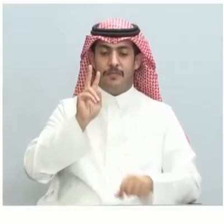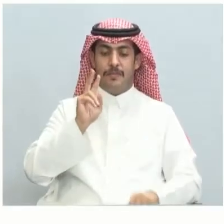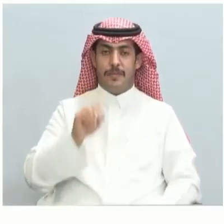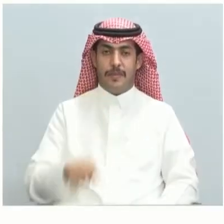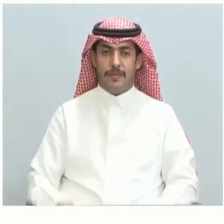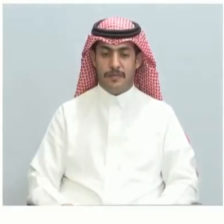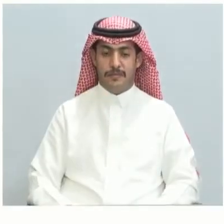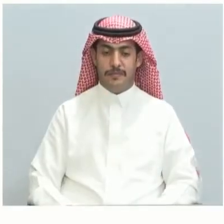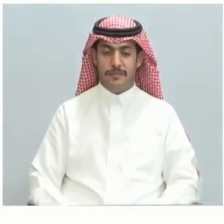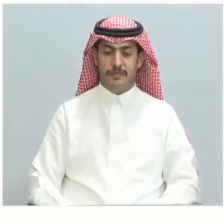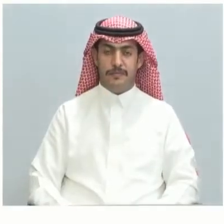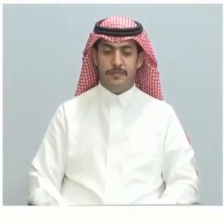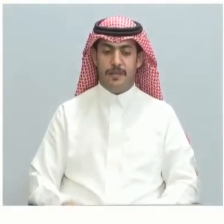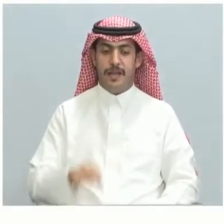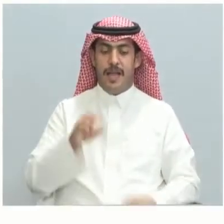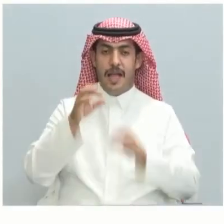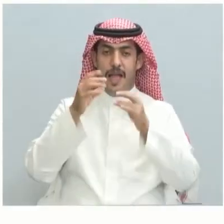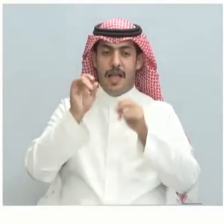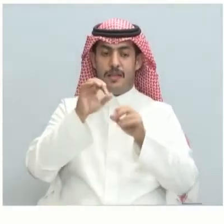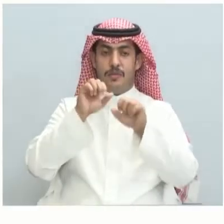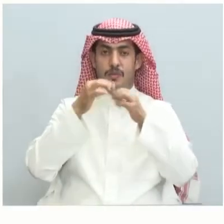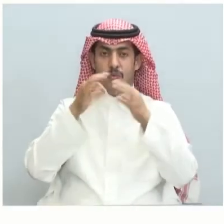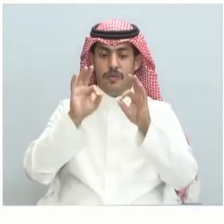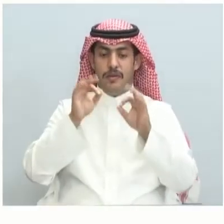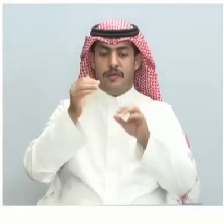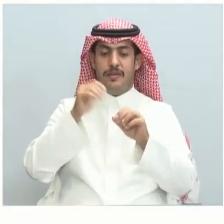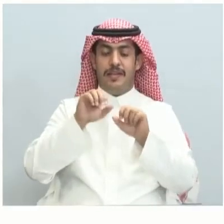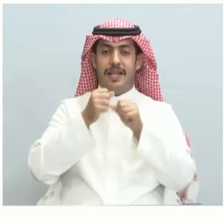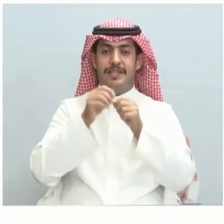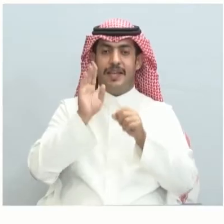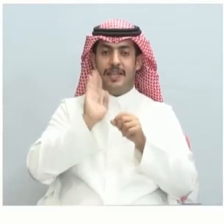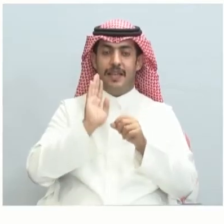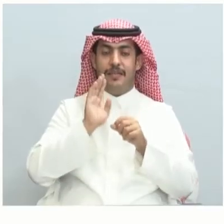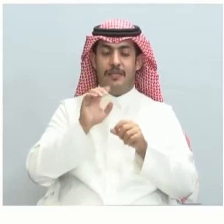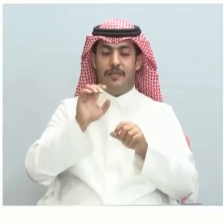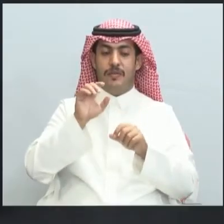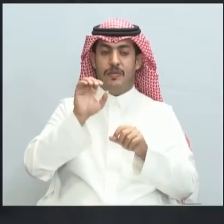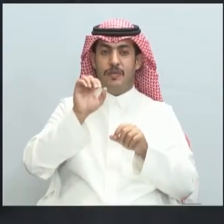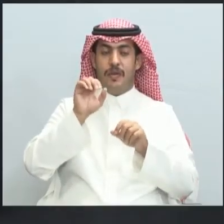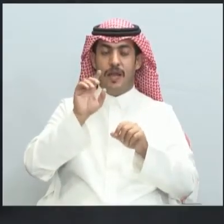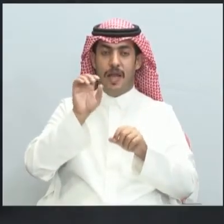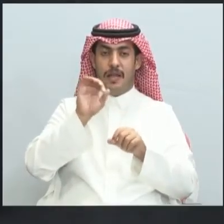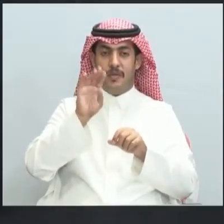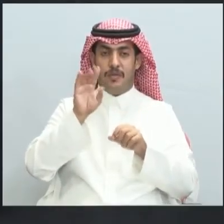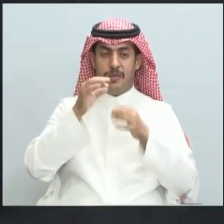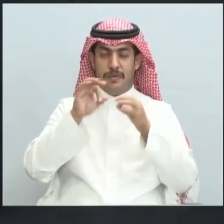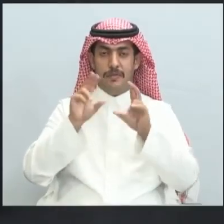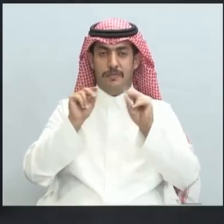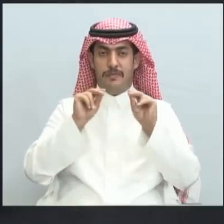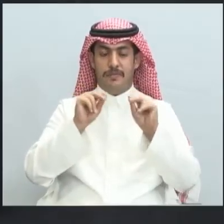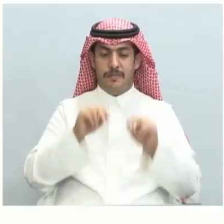هنا العدد الكلي وهنا الكسر الاعتيادي اذا العدد الكسري هو مكون من عدد كلي